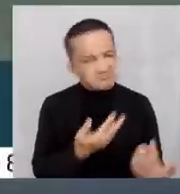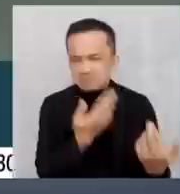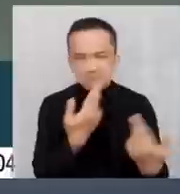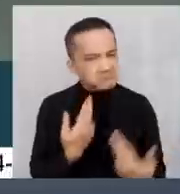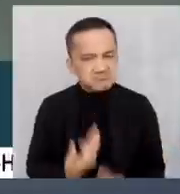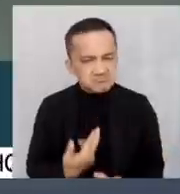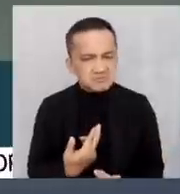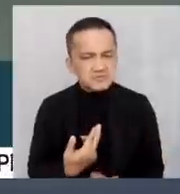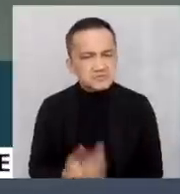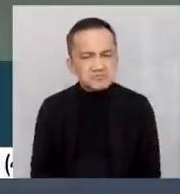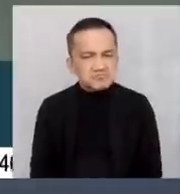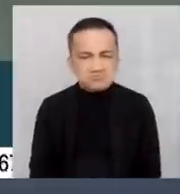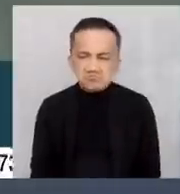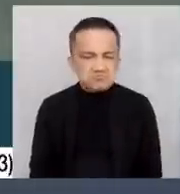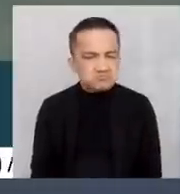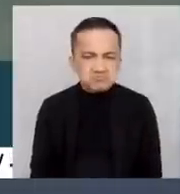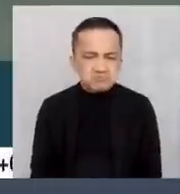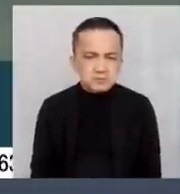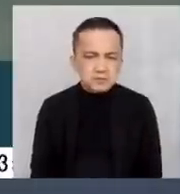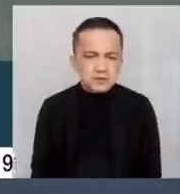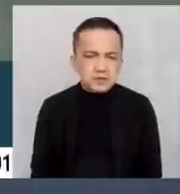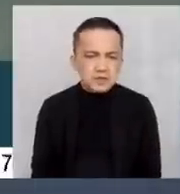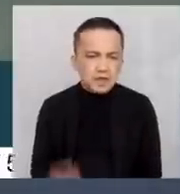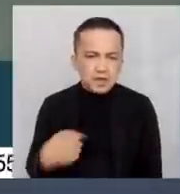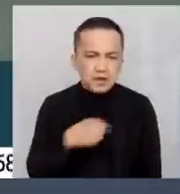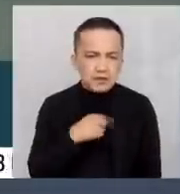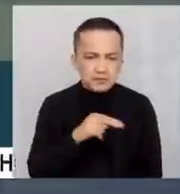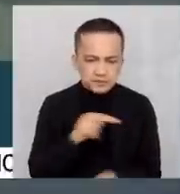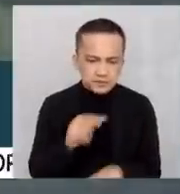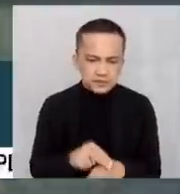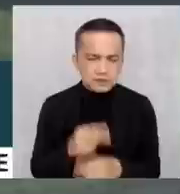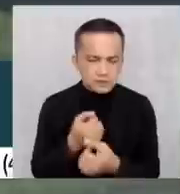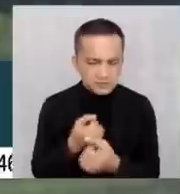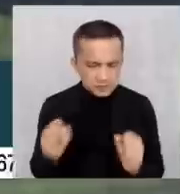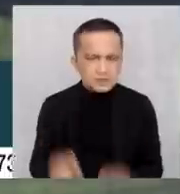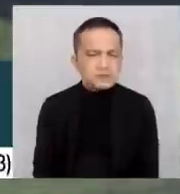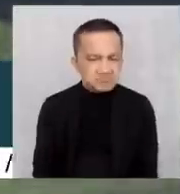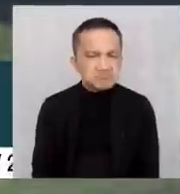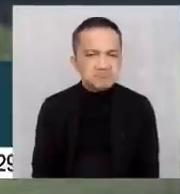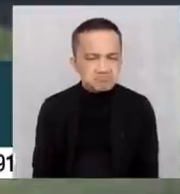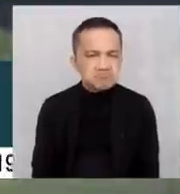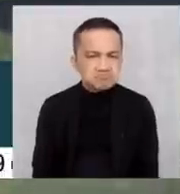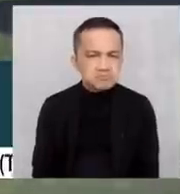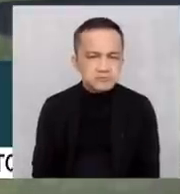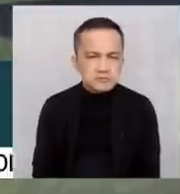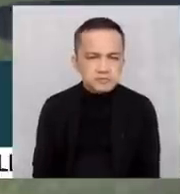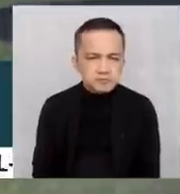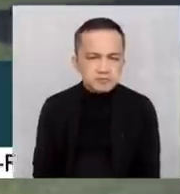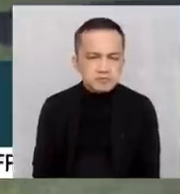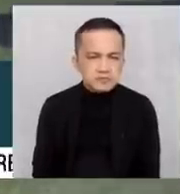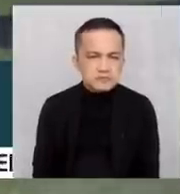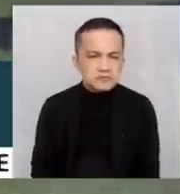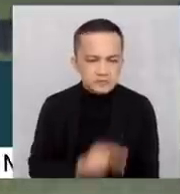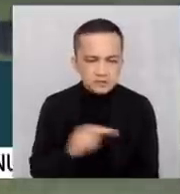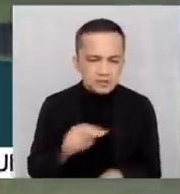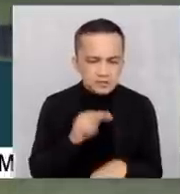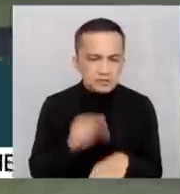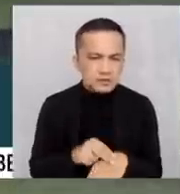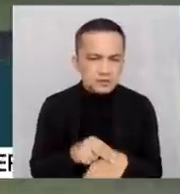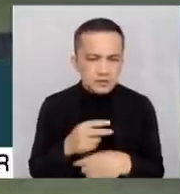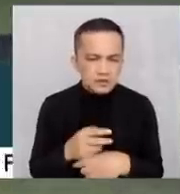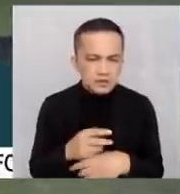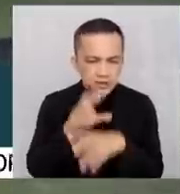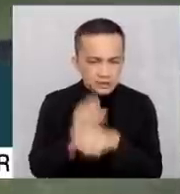nating yung ating national sovereignty, yung ating national interest, yung